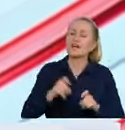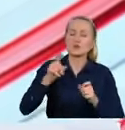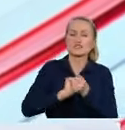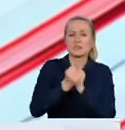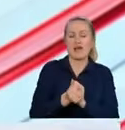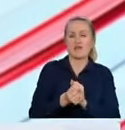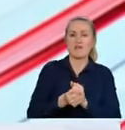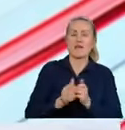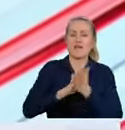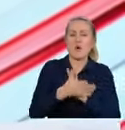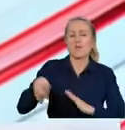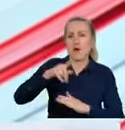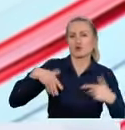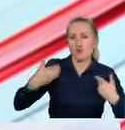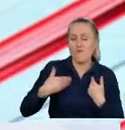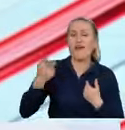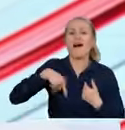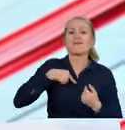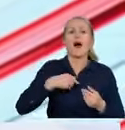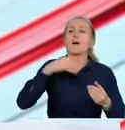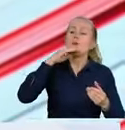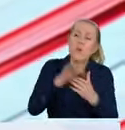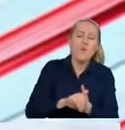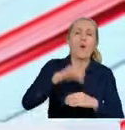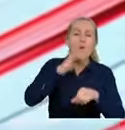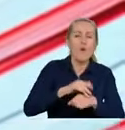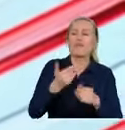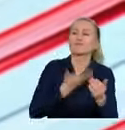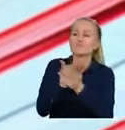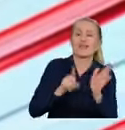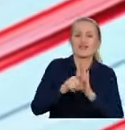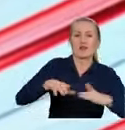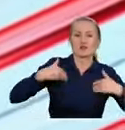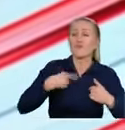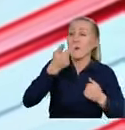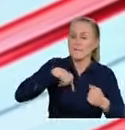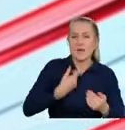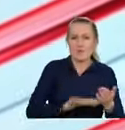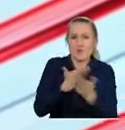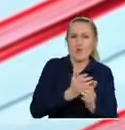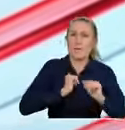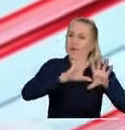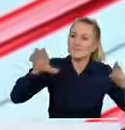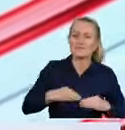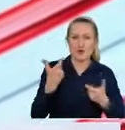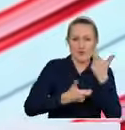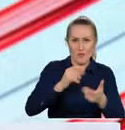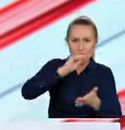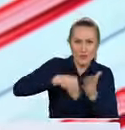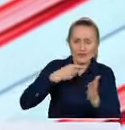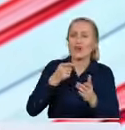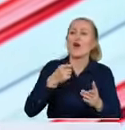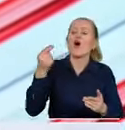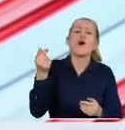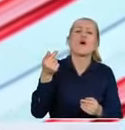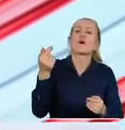proponuję pakt na rzecz zdrowia i proponuję go wszystkim dzisiejszym kandydatom, żebyśmy go wspólnie podpisali. Trzeba oddłużyć szpitale, dofinansować